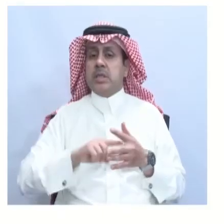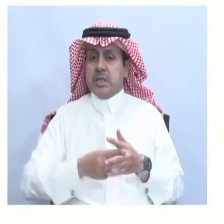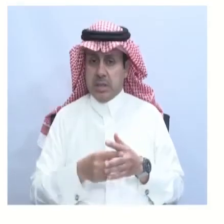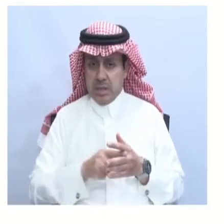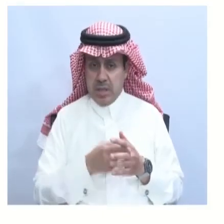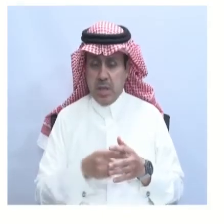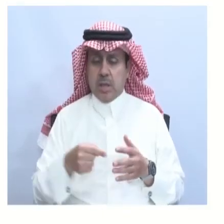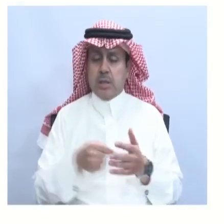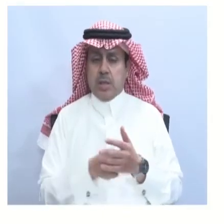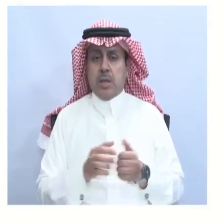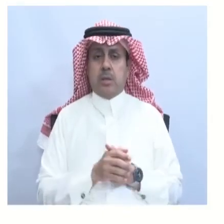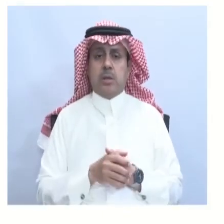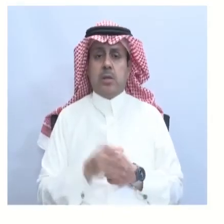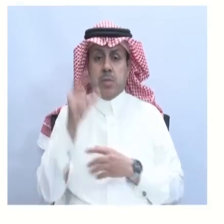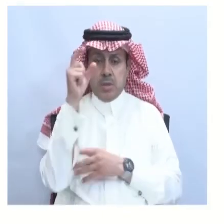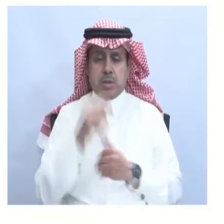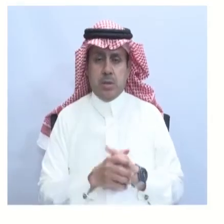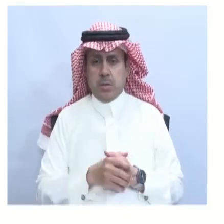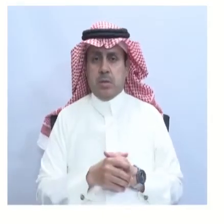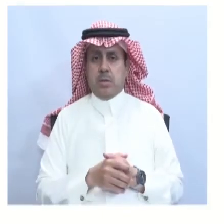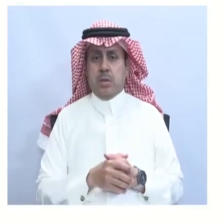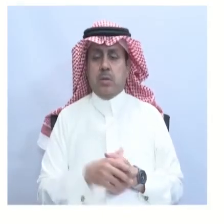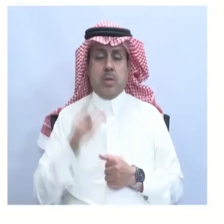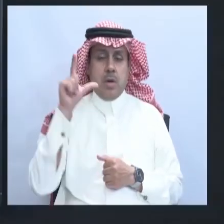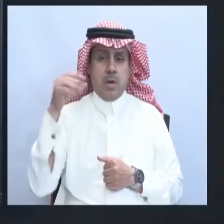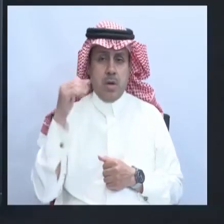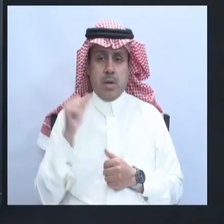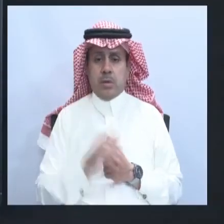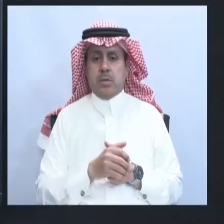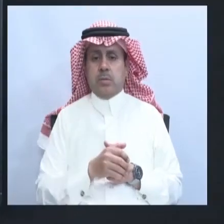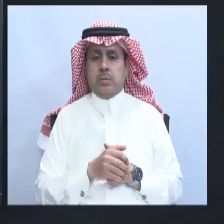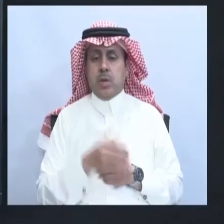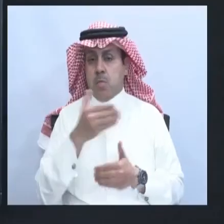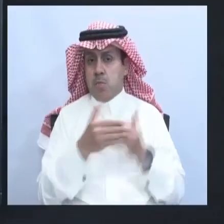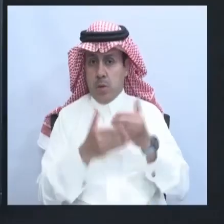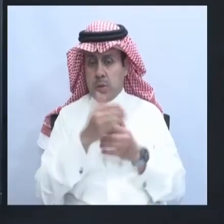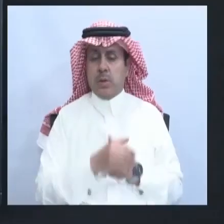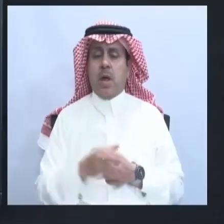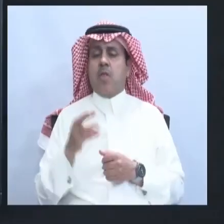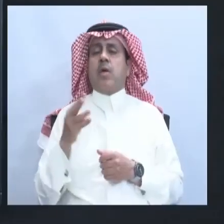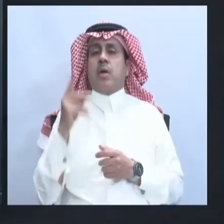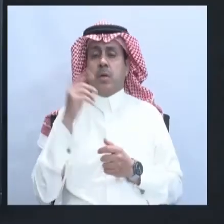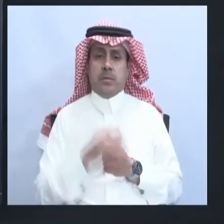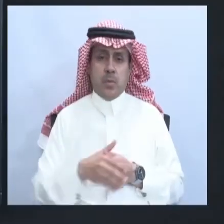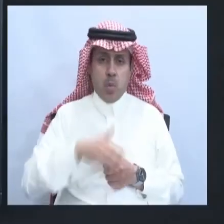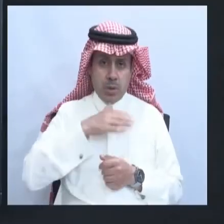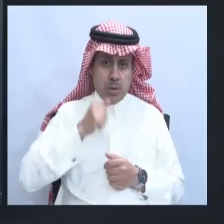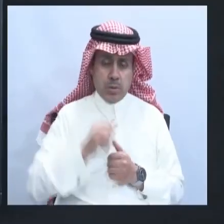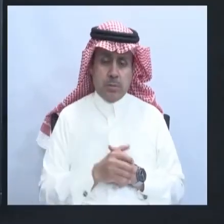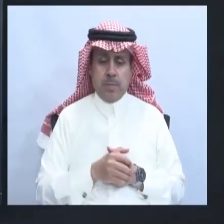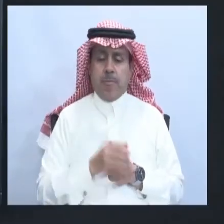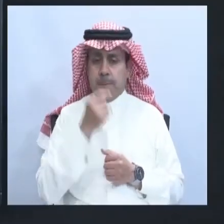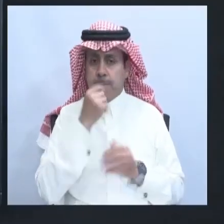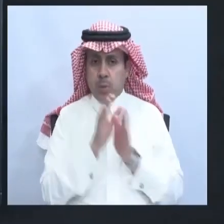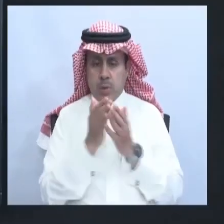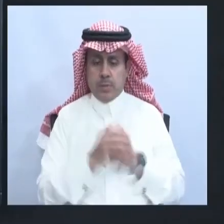وحفظها من اللغط وهيشات الاسواق لان المساجد انما بنيت لذكر الله والصلاه وقراءه القران